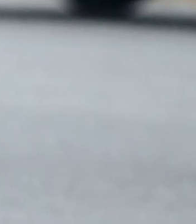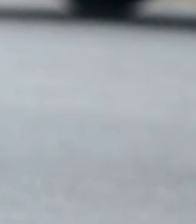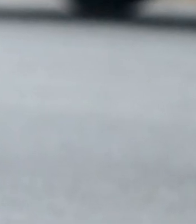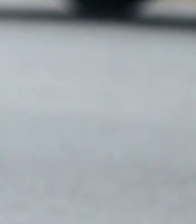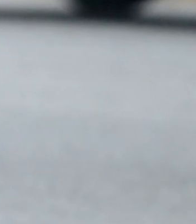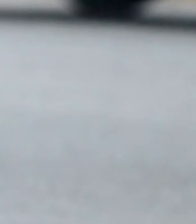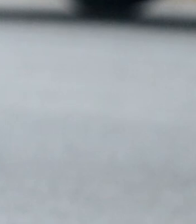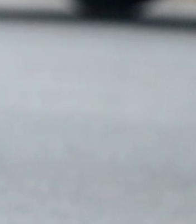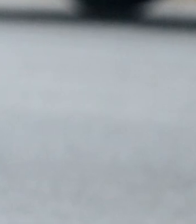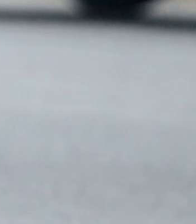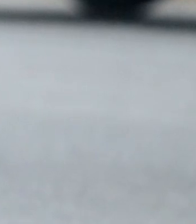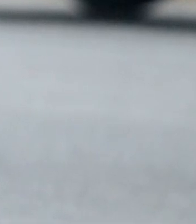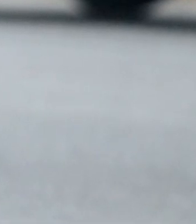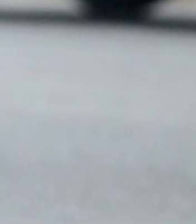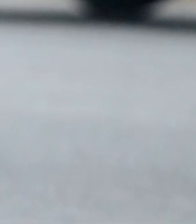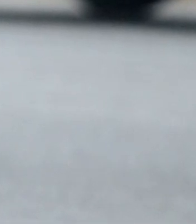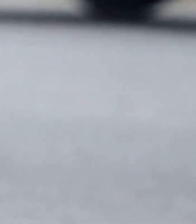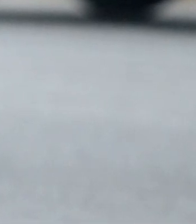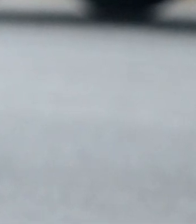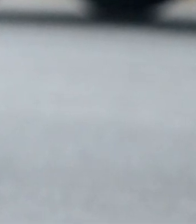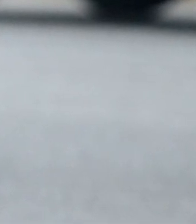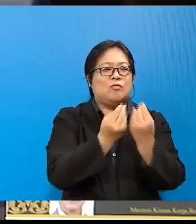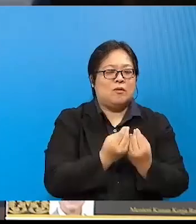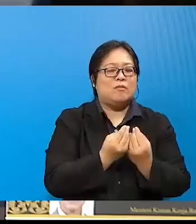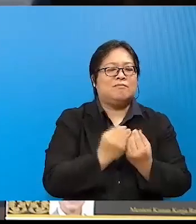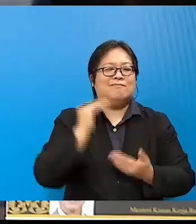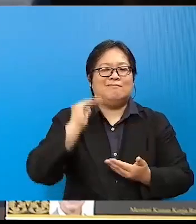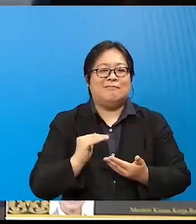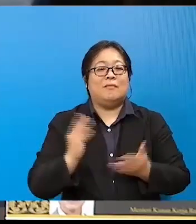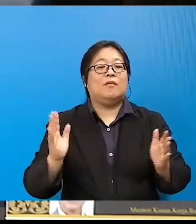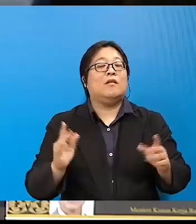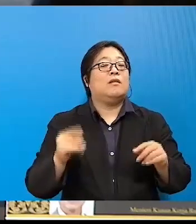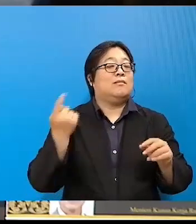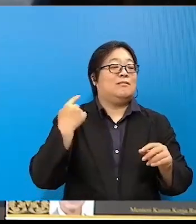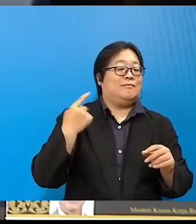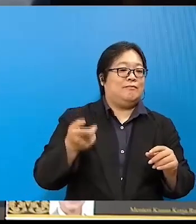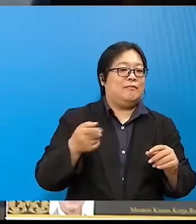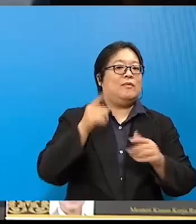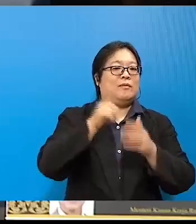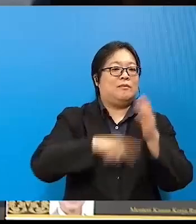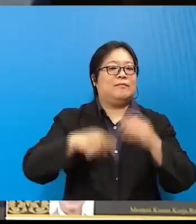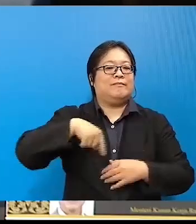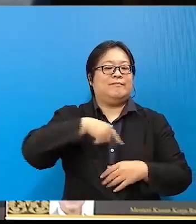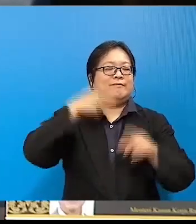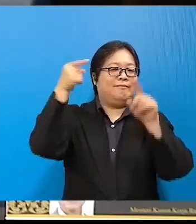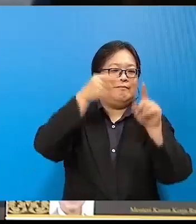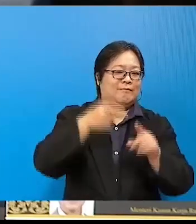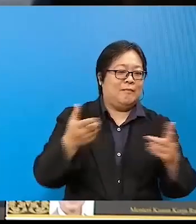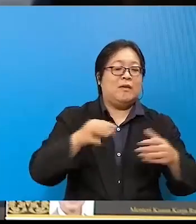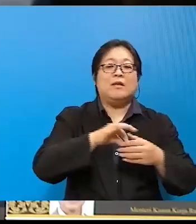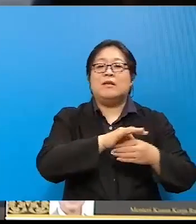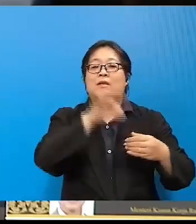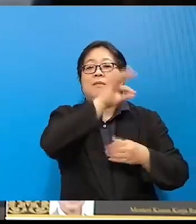bincang, kita kurangkan jumlah murid dalam kelas kepada separuh. Dan dalam konteks ini tadi, apa yang kita tekankan